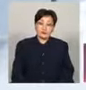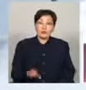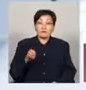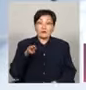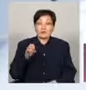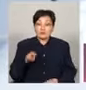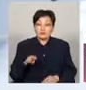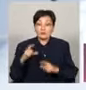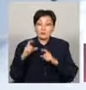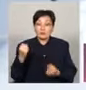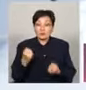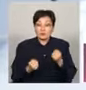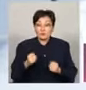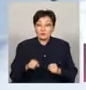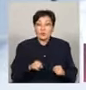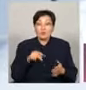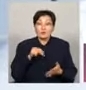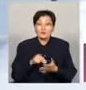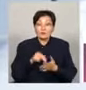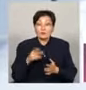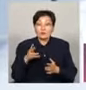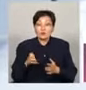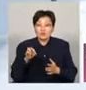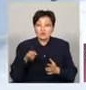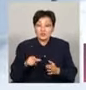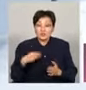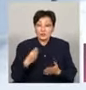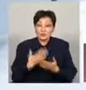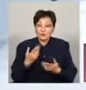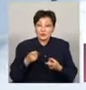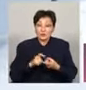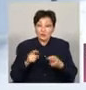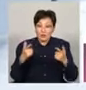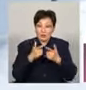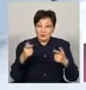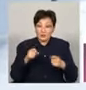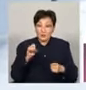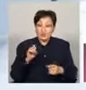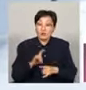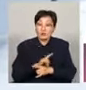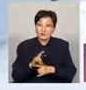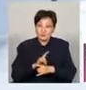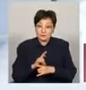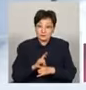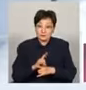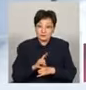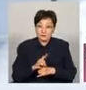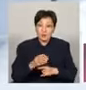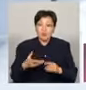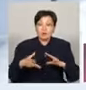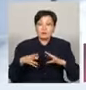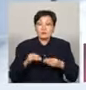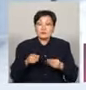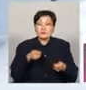WhatsApp желісінде жүк көліктерінің жүру құнын шақырымына 400 теңгеге дейін қымбаттату туралы ақпарат шындыққа жанаспайтынын айта кету керек.